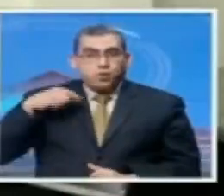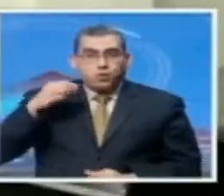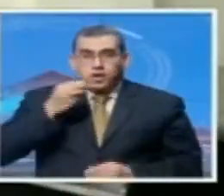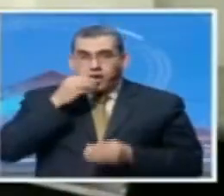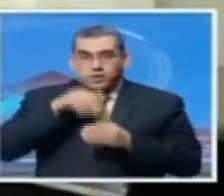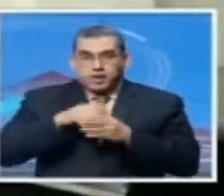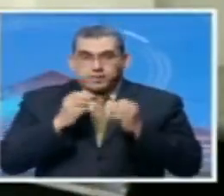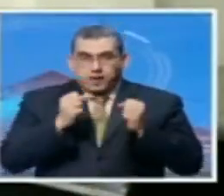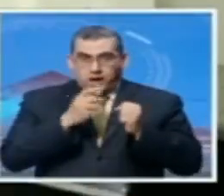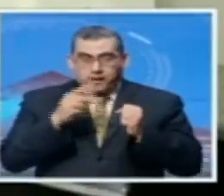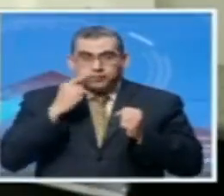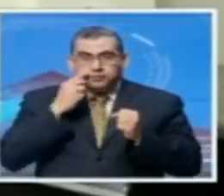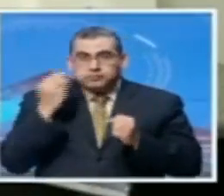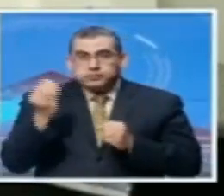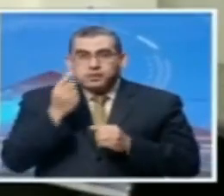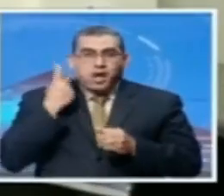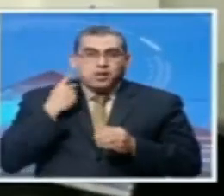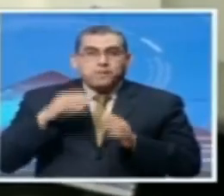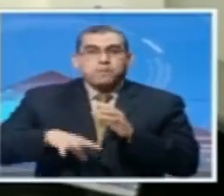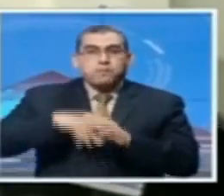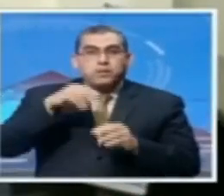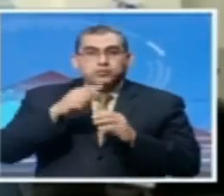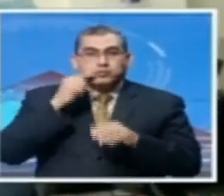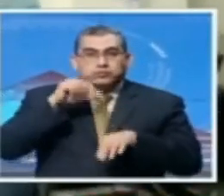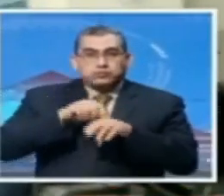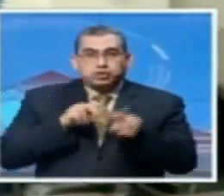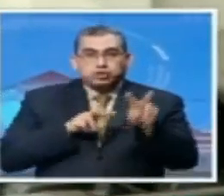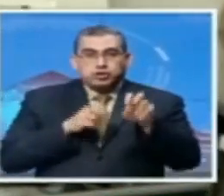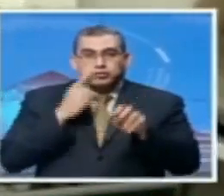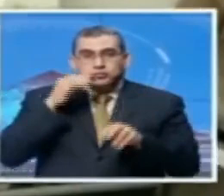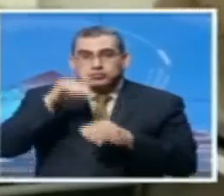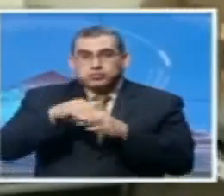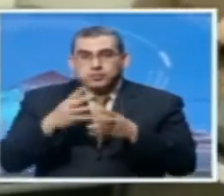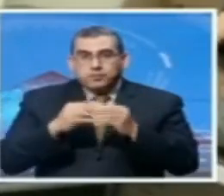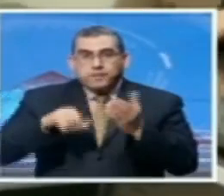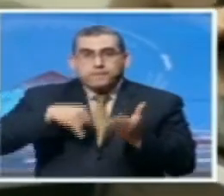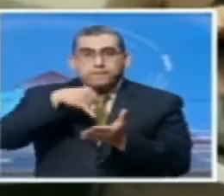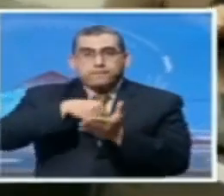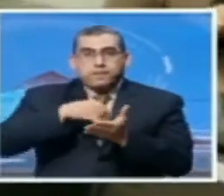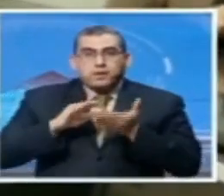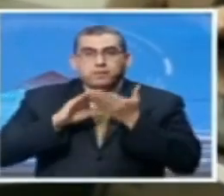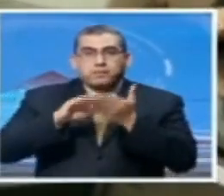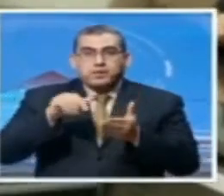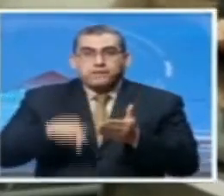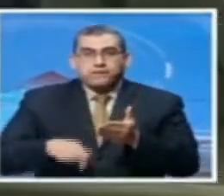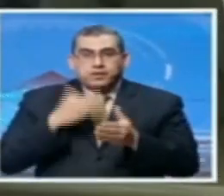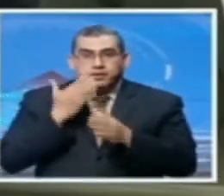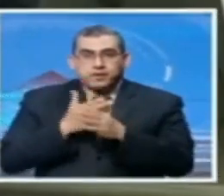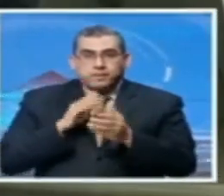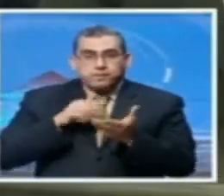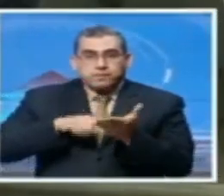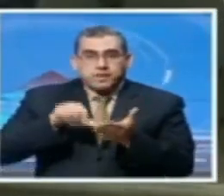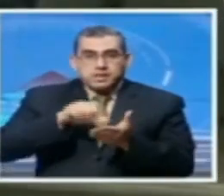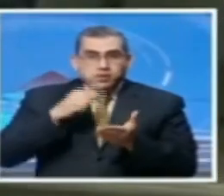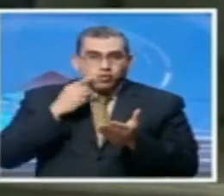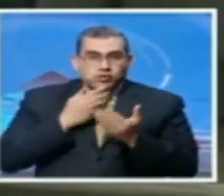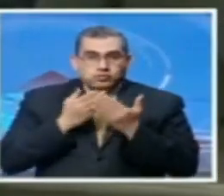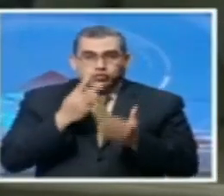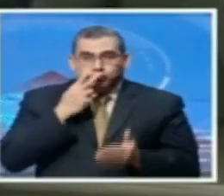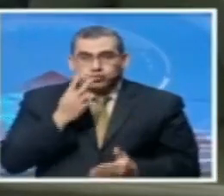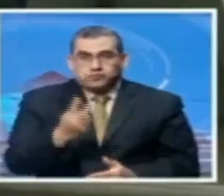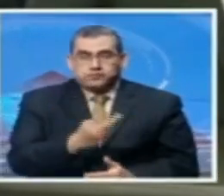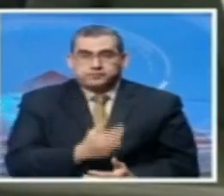ووزير التموين يتفقد عددا من المشروعات في الشرقية من بينها مراكز لتقديم الخدمات على بطاقة الدعم.